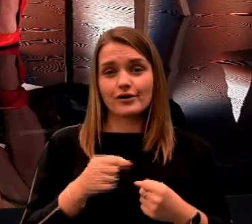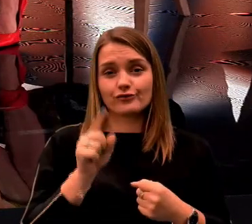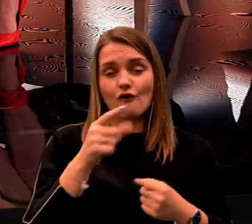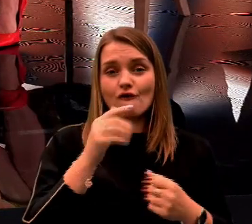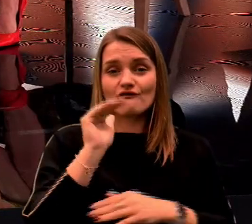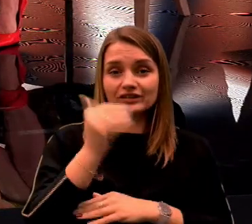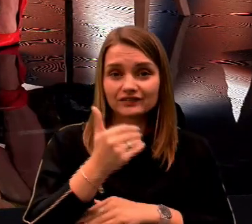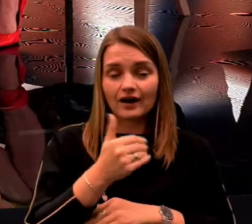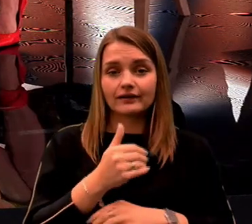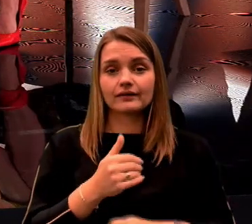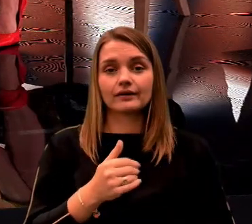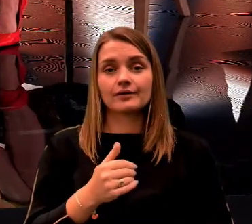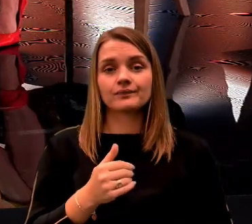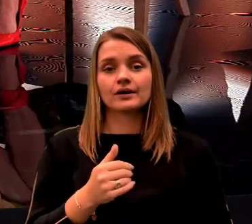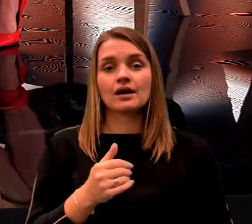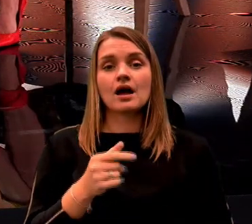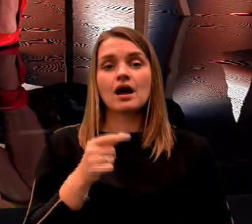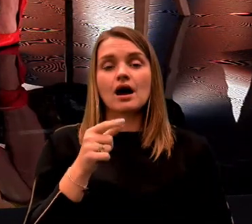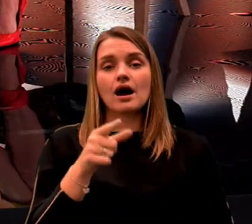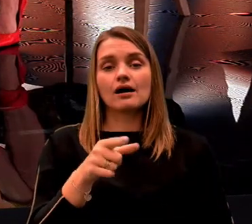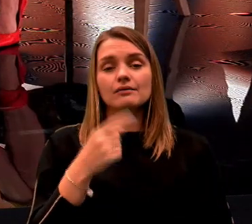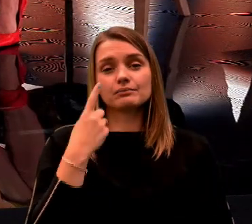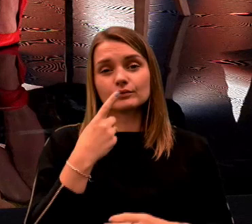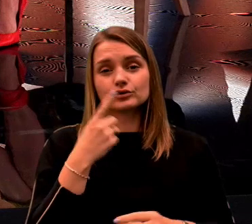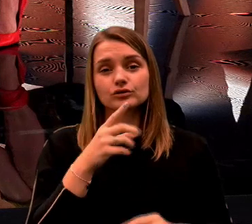a tymczasem wydaje mi się, że sekret tkwi